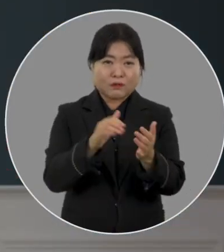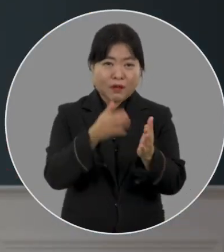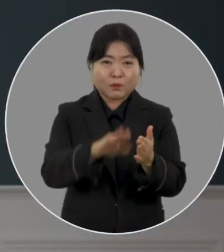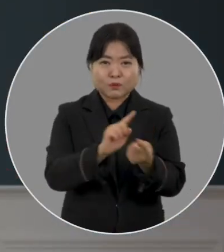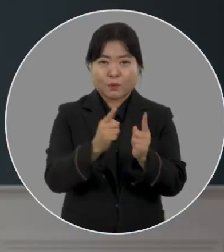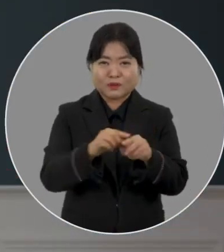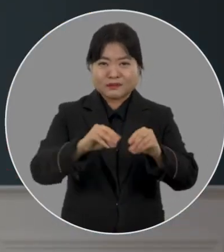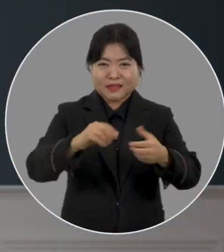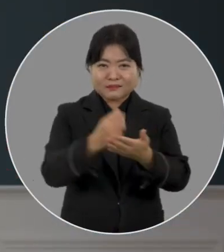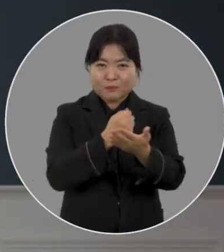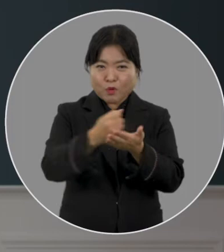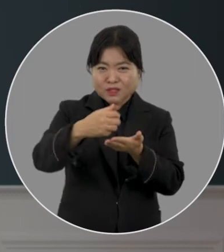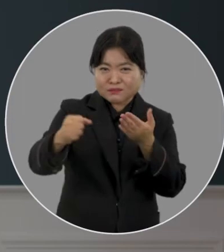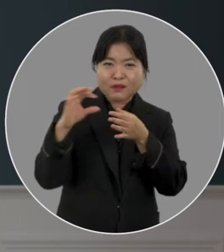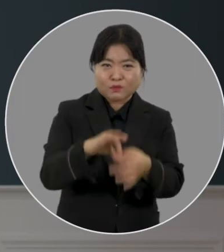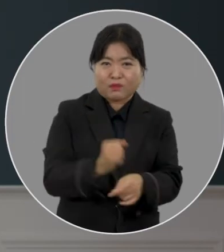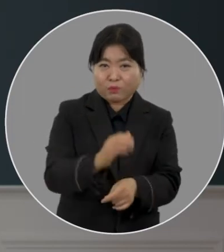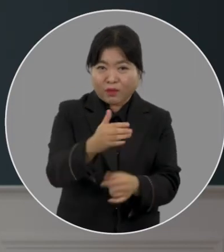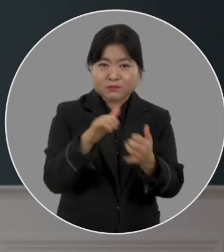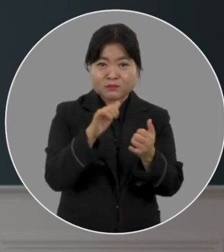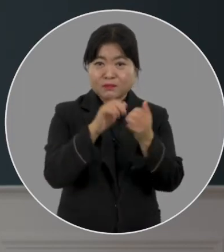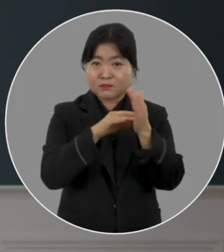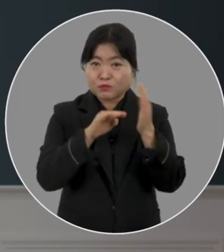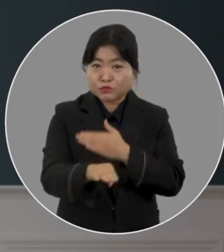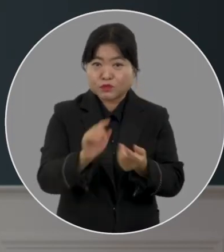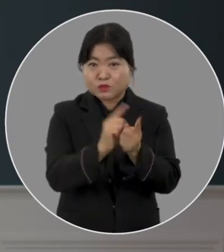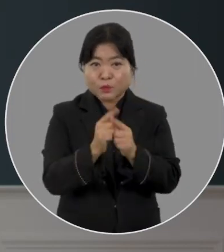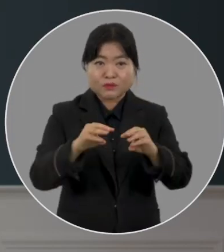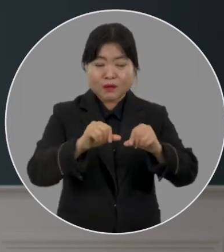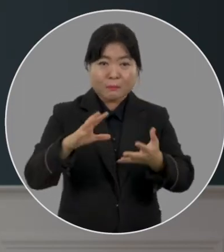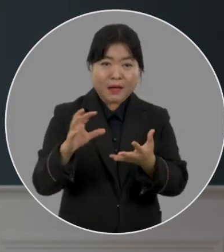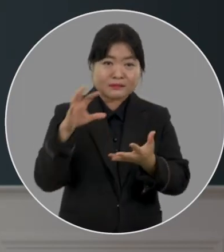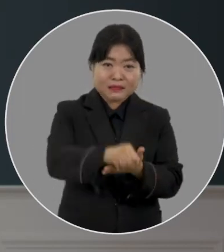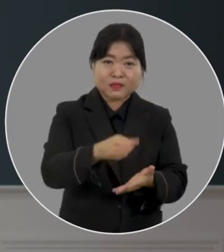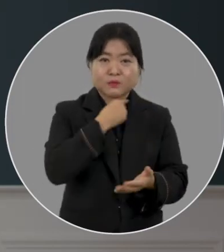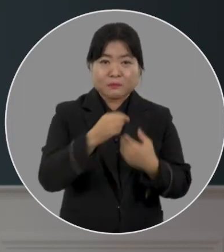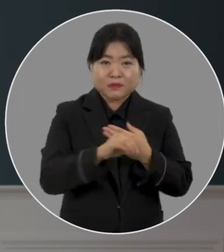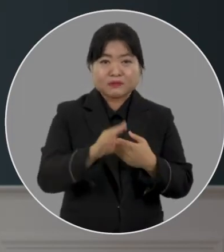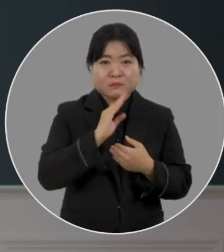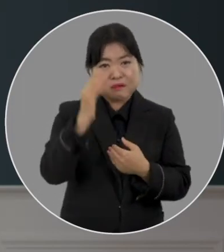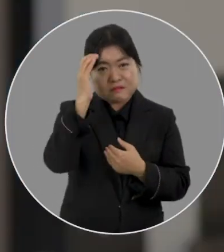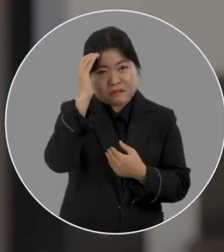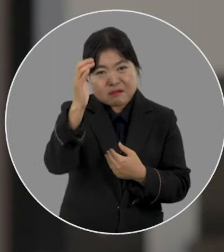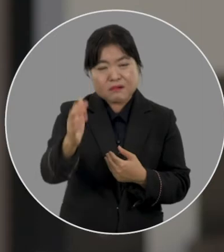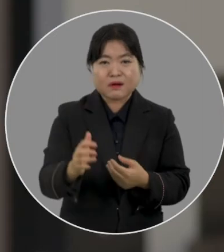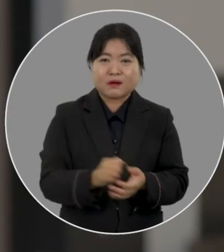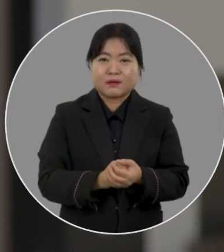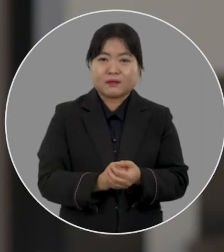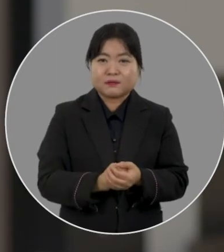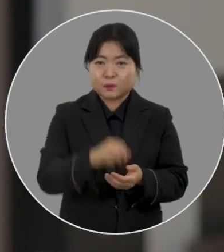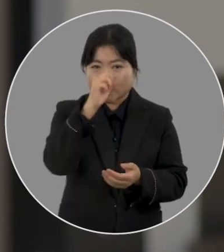땅 따먹기를 하고 계속해야 되지 않겠는가? 전쟁이 끝난 이후에 서로 땅을 많이 차지하겠다고 하면 정말 힘들고